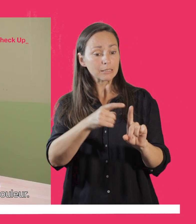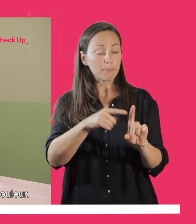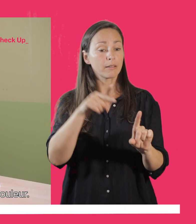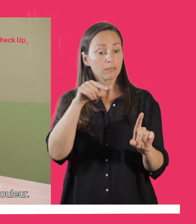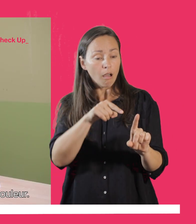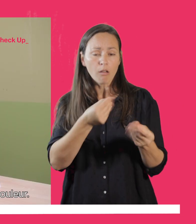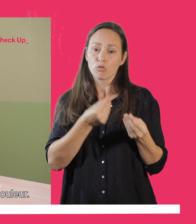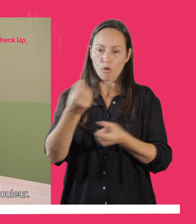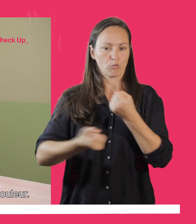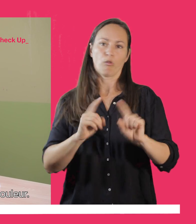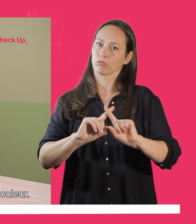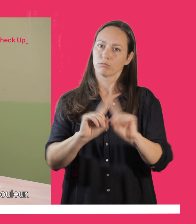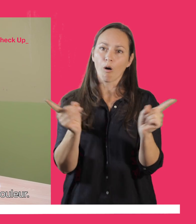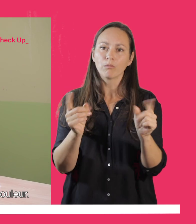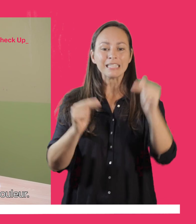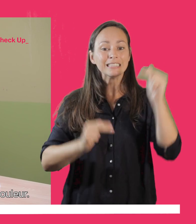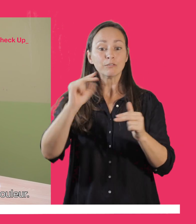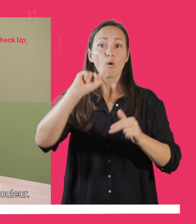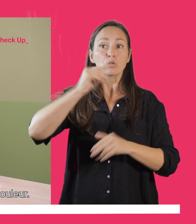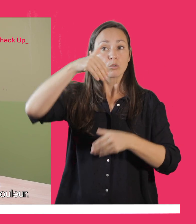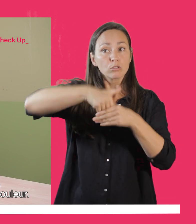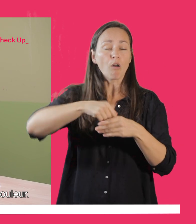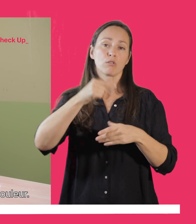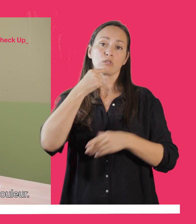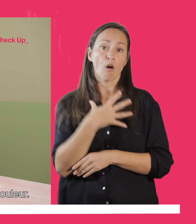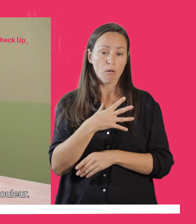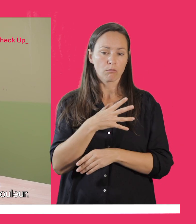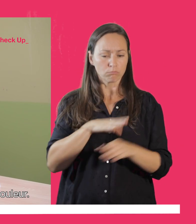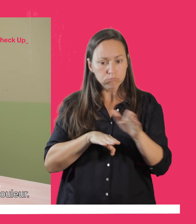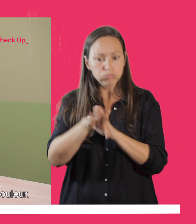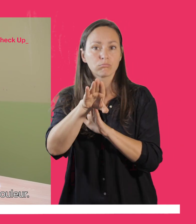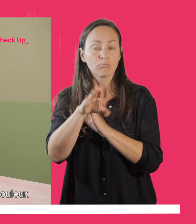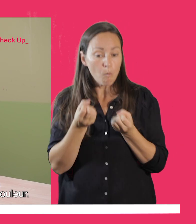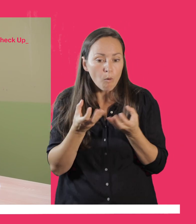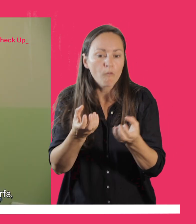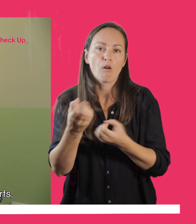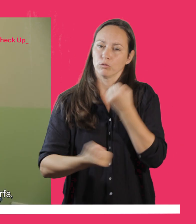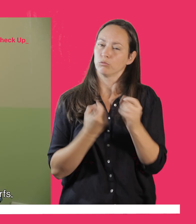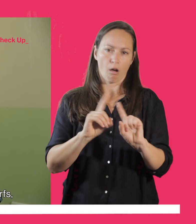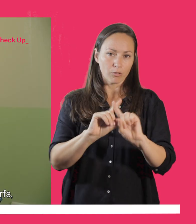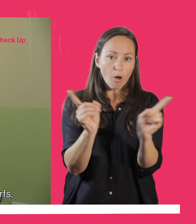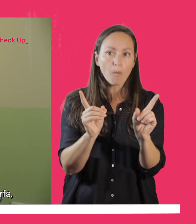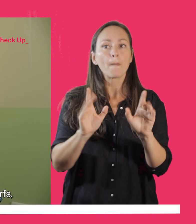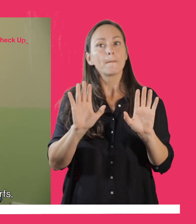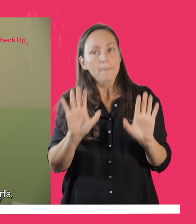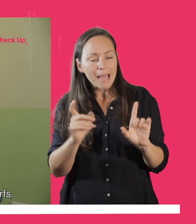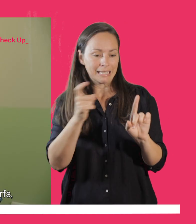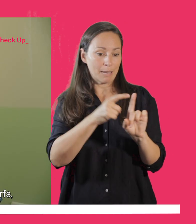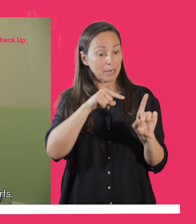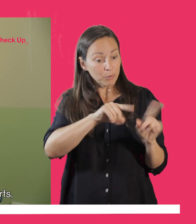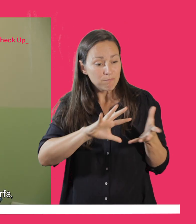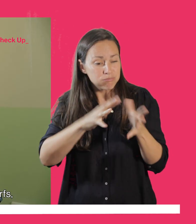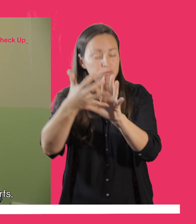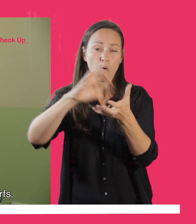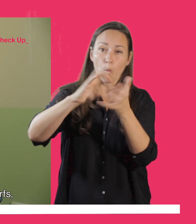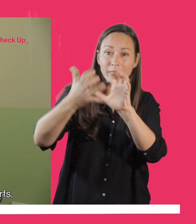Le diabète n'est pas douloureux. L'augmentation de la glycémie dans le sang n'entraîne pas de douleur. Ce qui peut être douloureux dans le cadre du diabète,